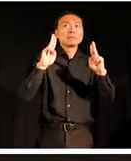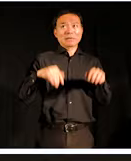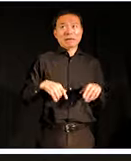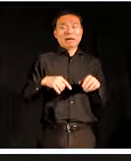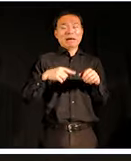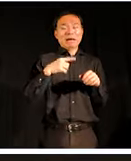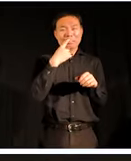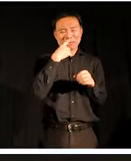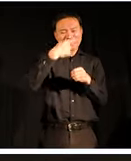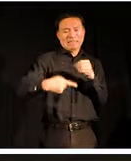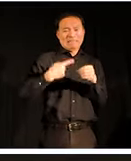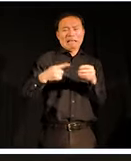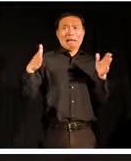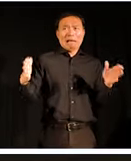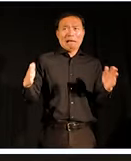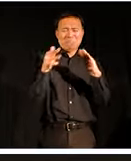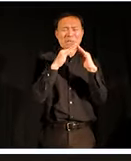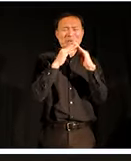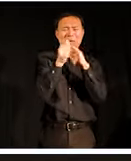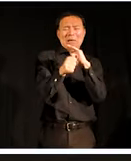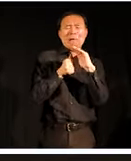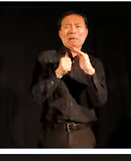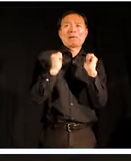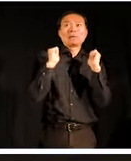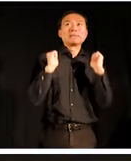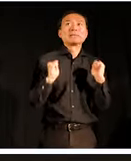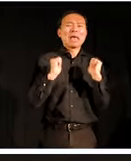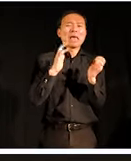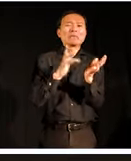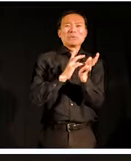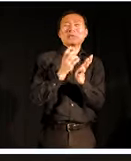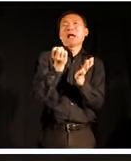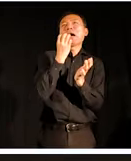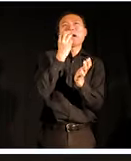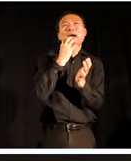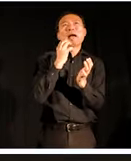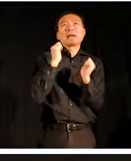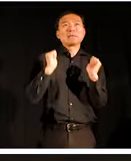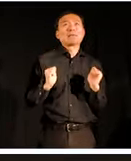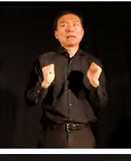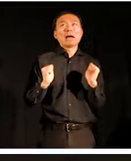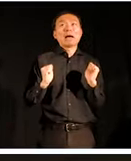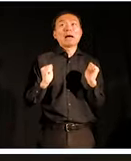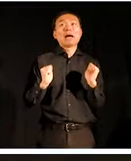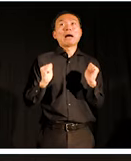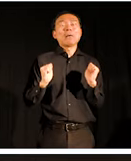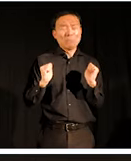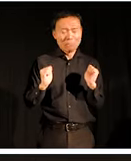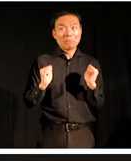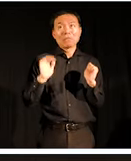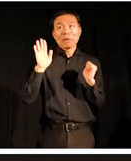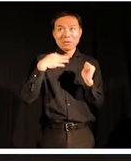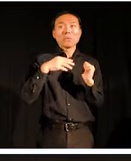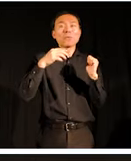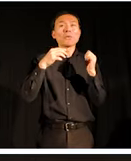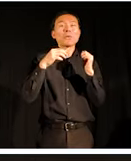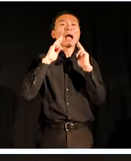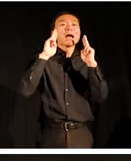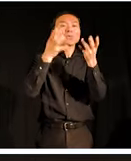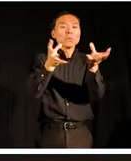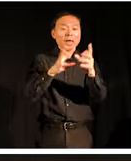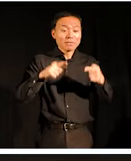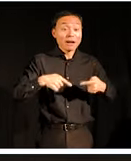奥も飲んでもう外出られでもうだけど音楽がま合唱に入ってやっとこう歌が好きだったからでそれで